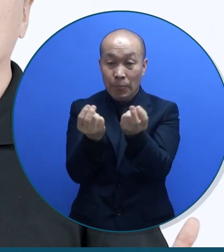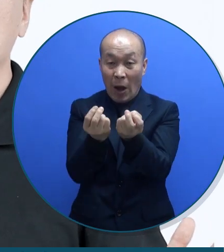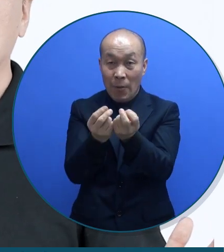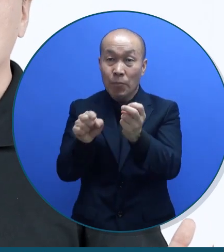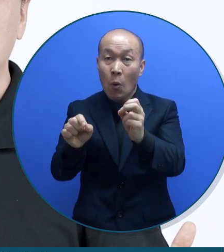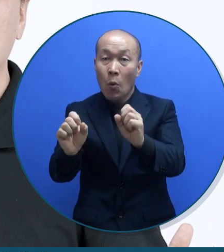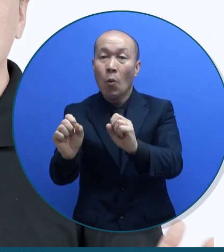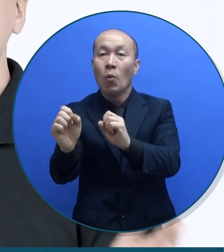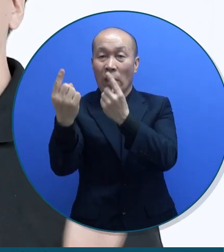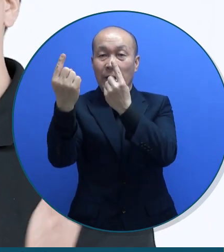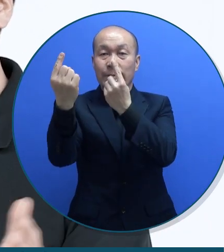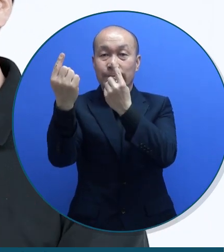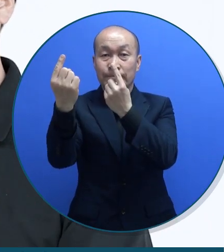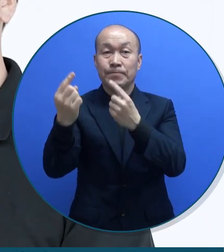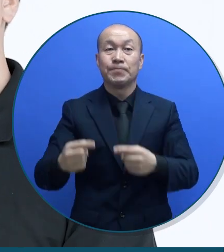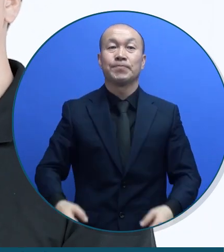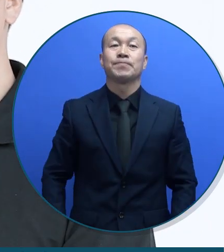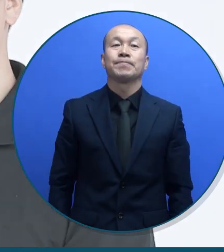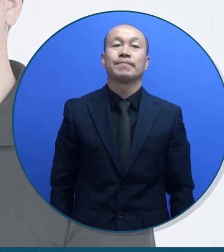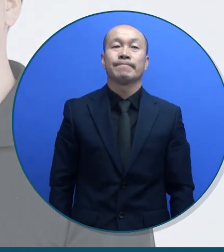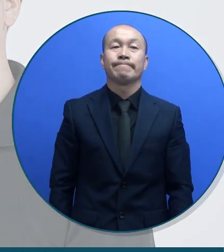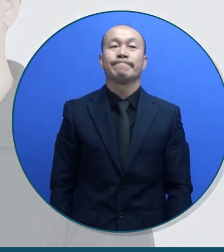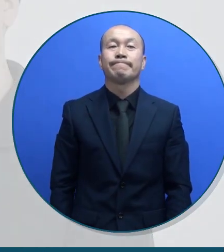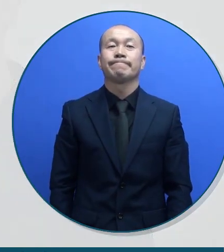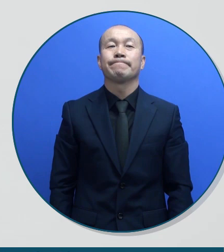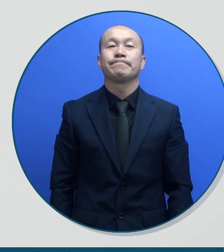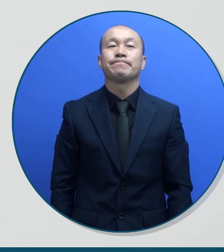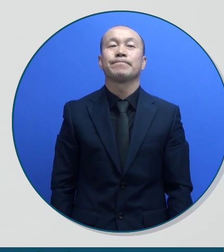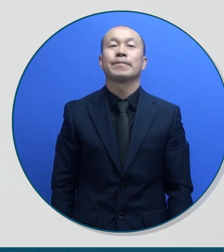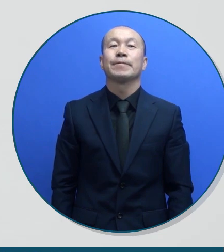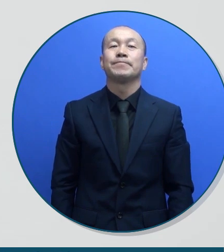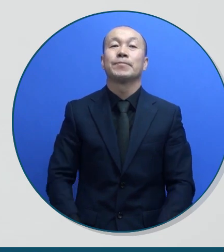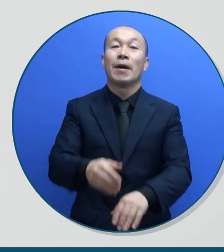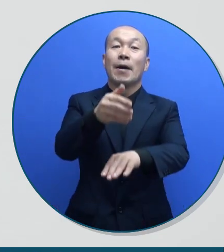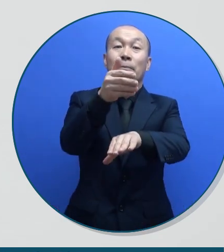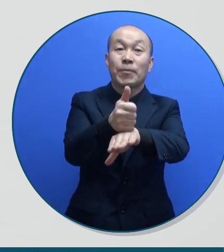기존 방법대로 시행합니다.